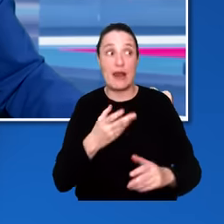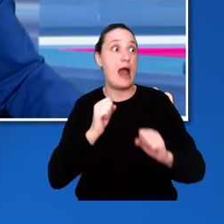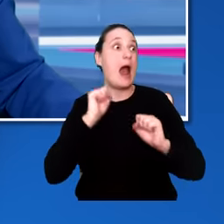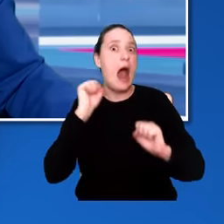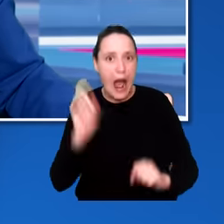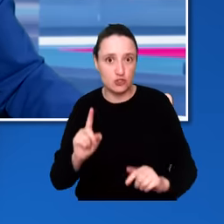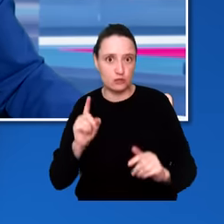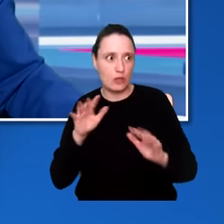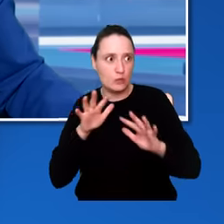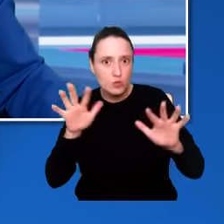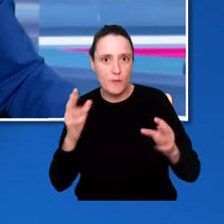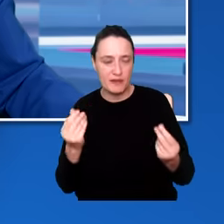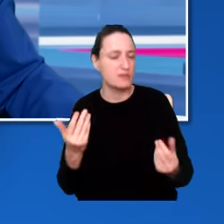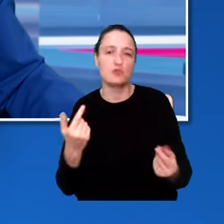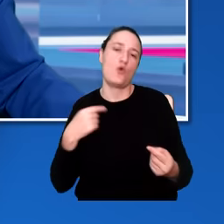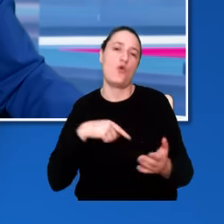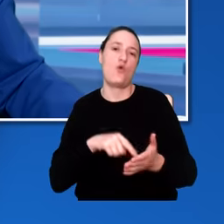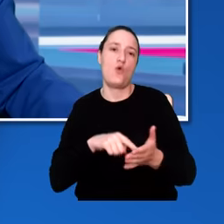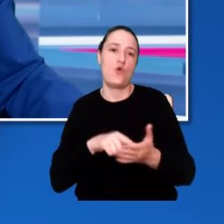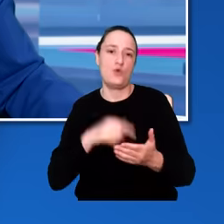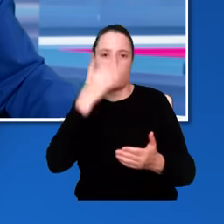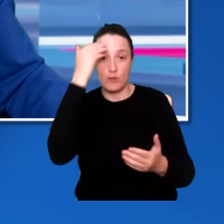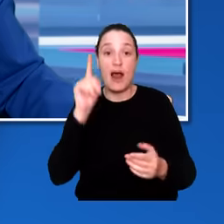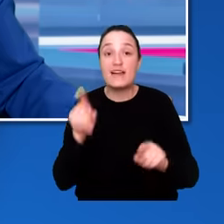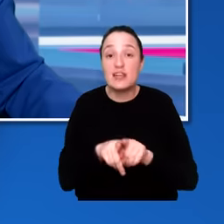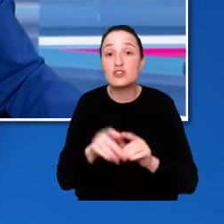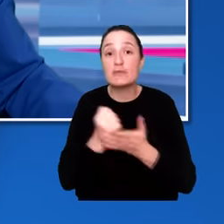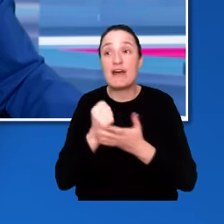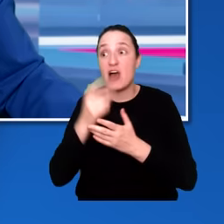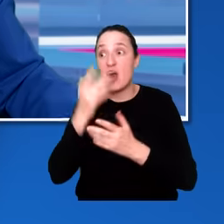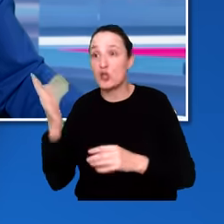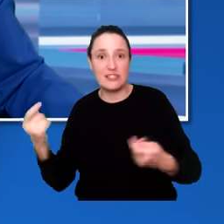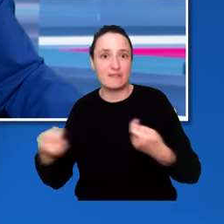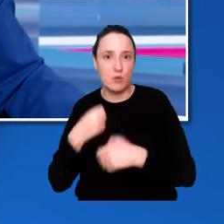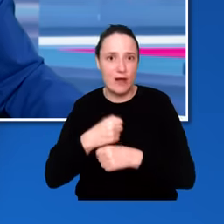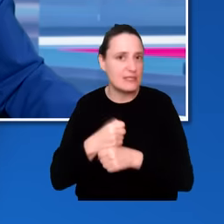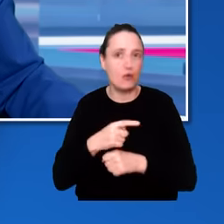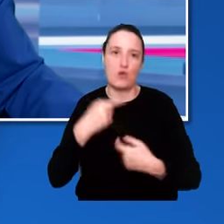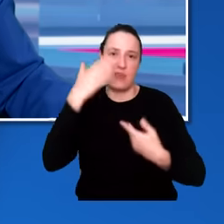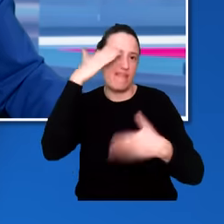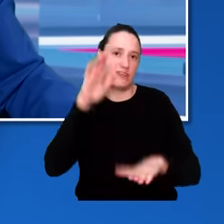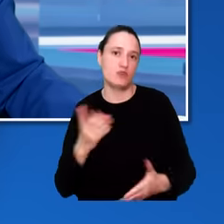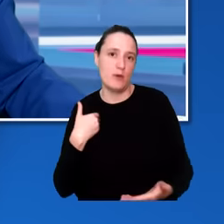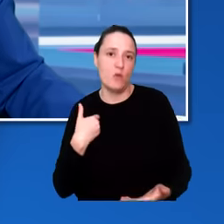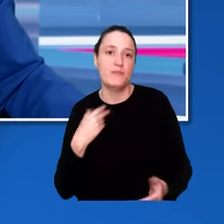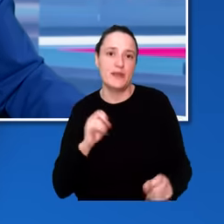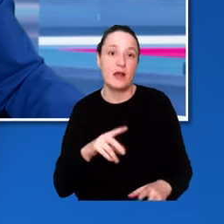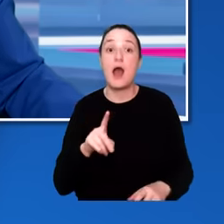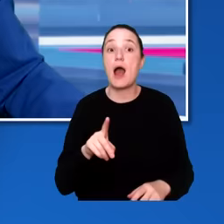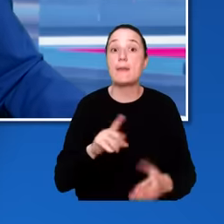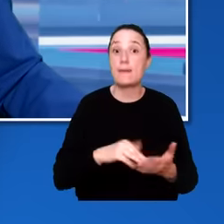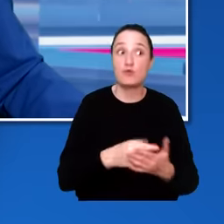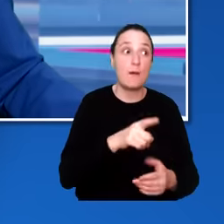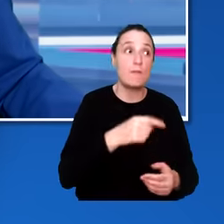że ma to związek również z kooperacją z podmiotami rosyjskimi, no tego nie słyszeliśmy. Więc jeżeli ktoś mówi A, proszę